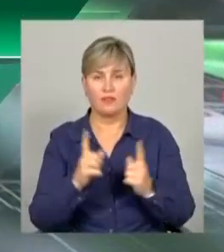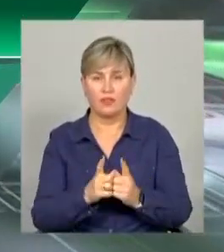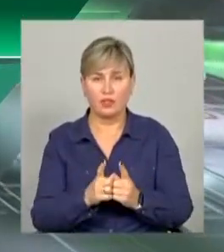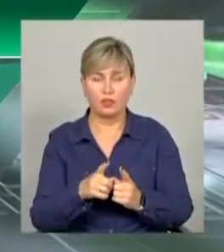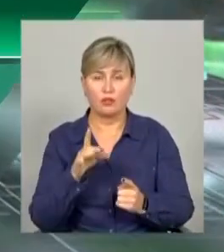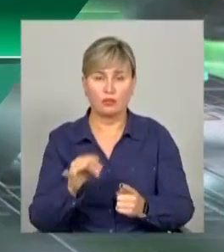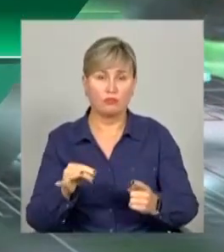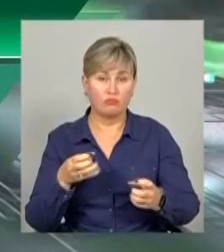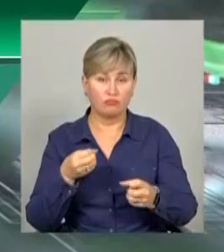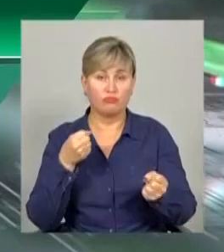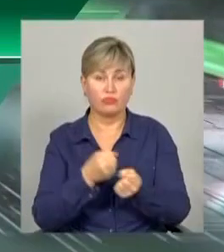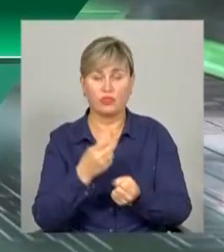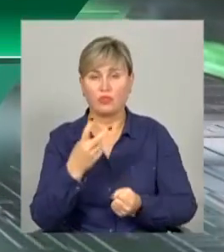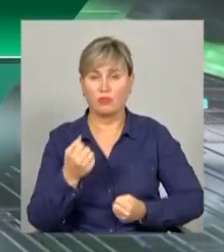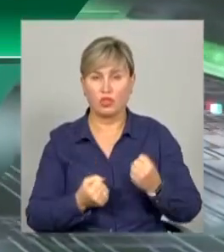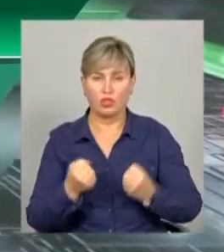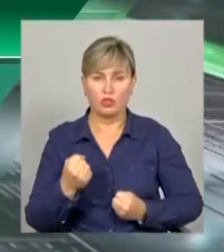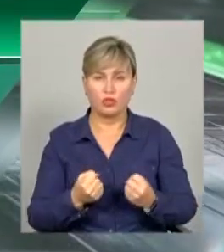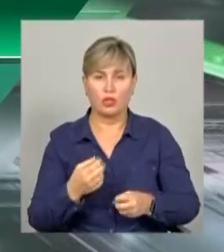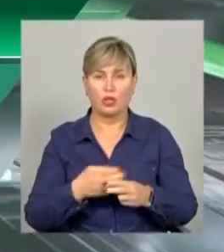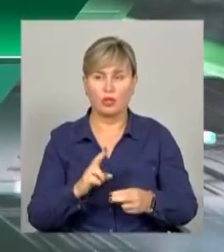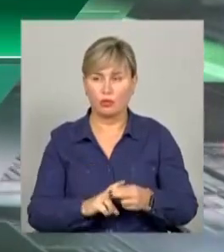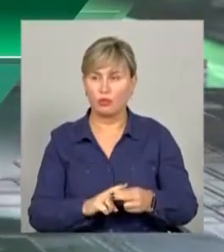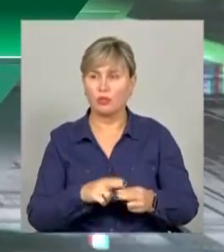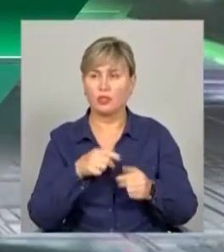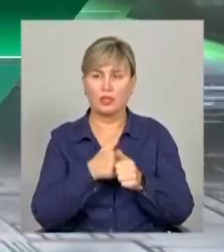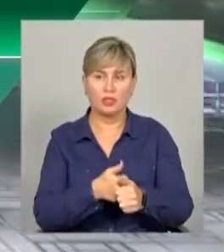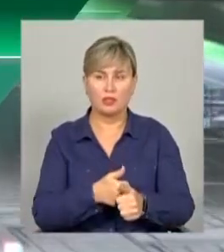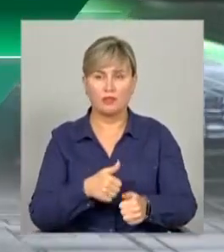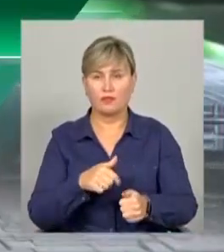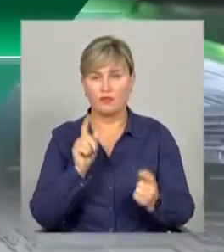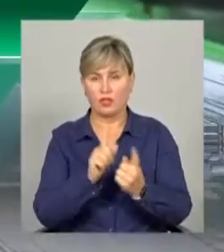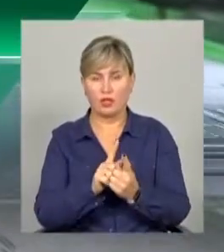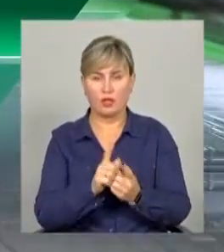и столкнулась еще с двумя автомобилями, которые следовали со встречного направления прямо.